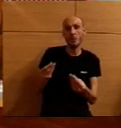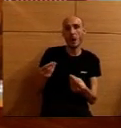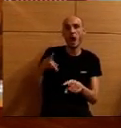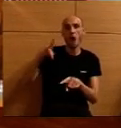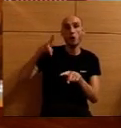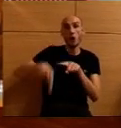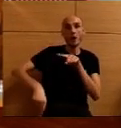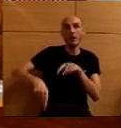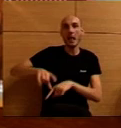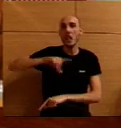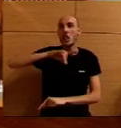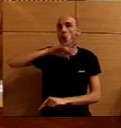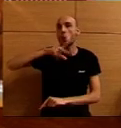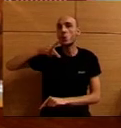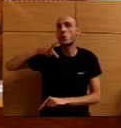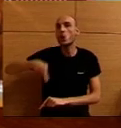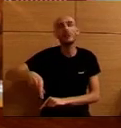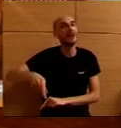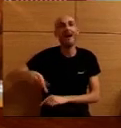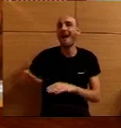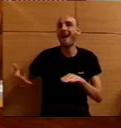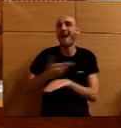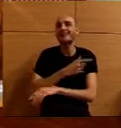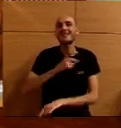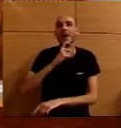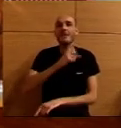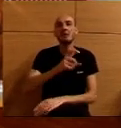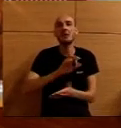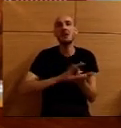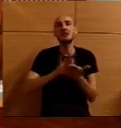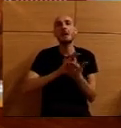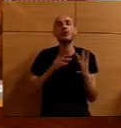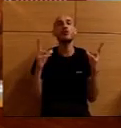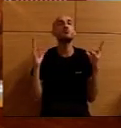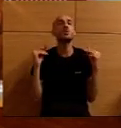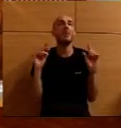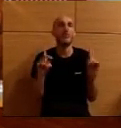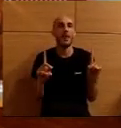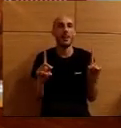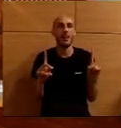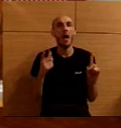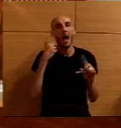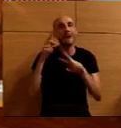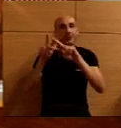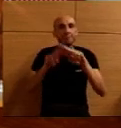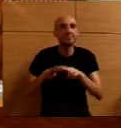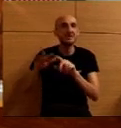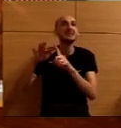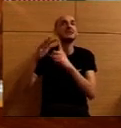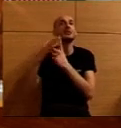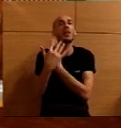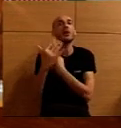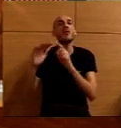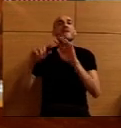de comunicar prèviament aquestes circumstàncies als serveis municipals perquè estudien la situació de la llar en risc de situació de pobresa energètica de manera prèvia al fet